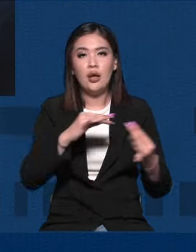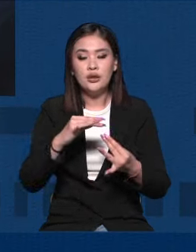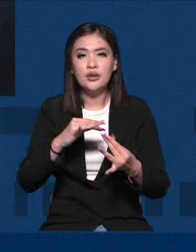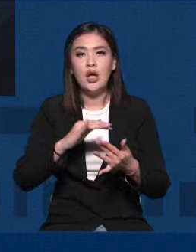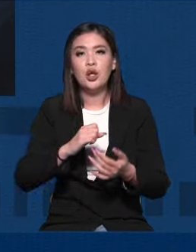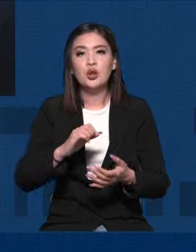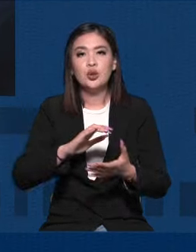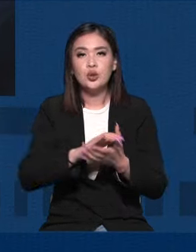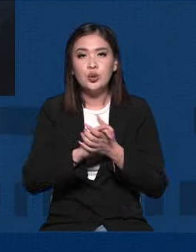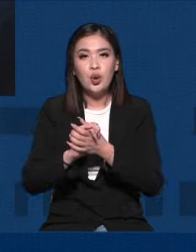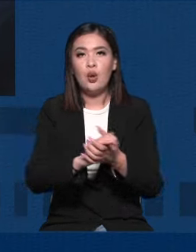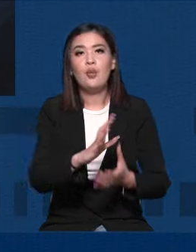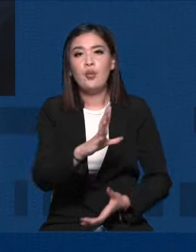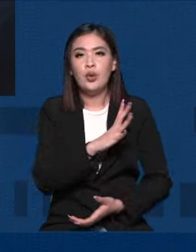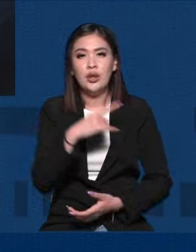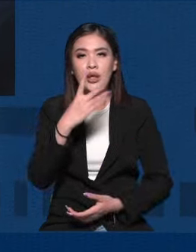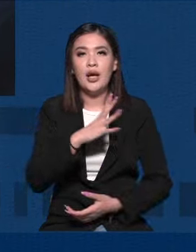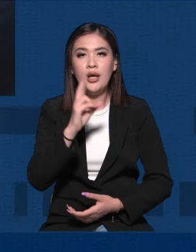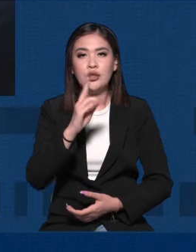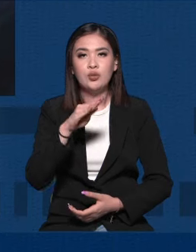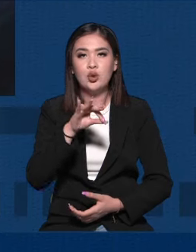ынтымақтасуға бел, деді Қасым-Жомарт Тоқаев.